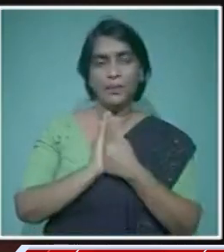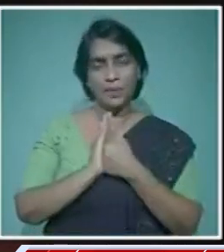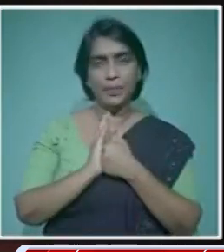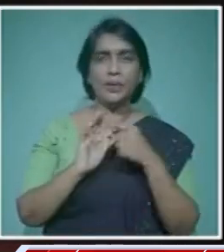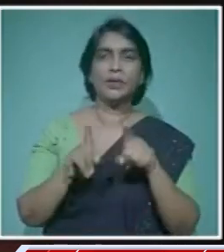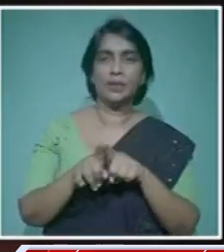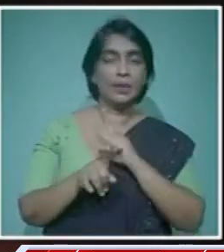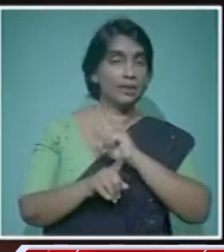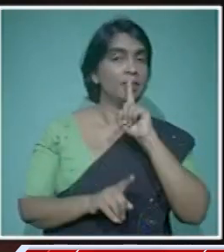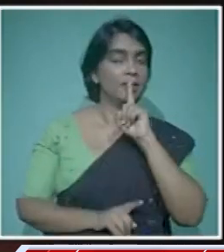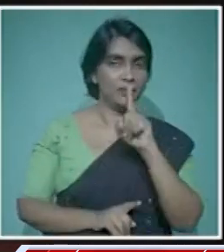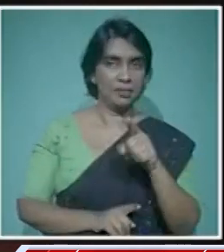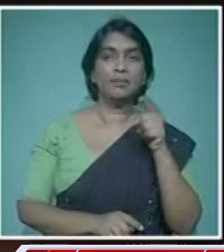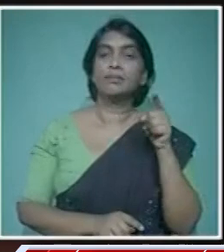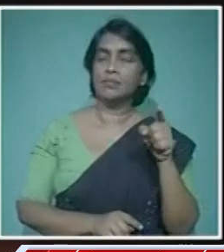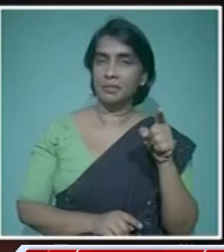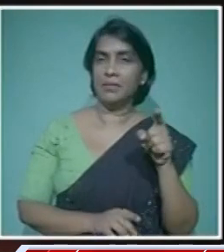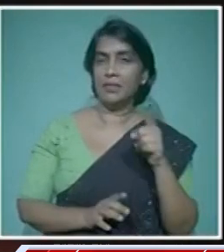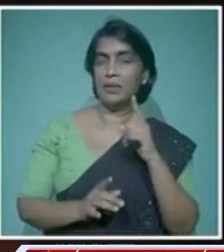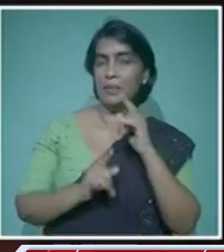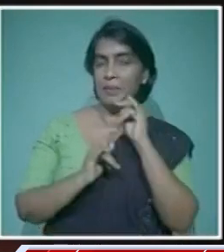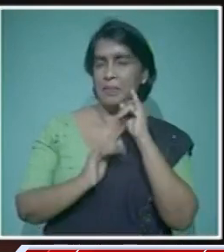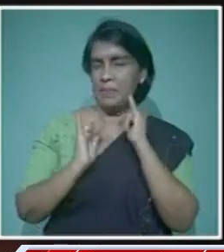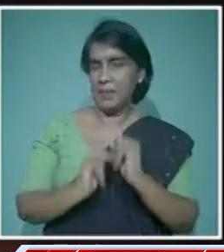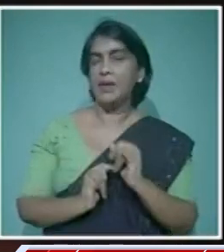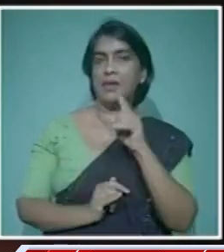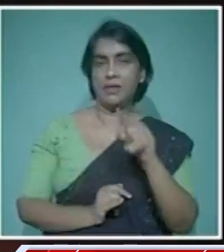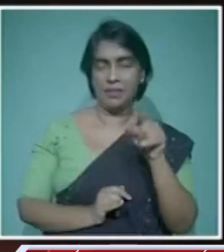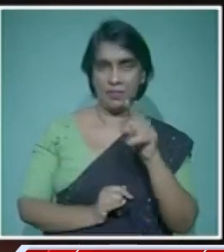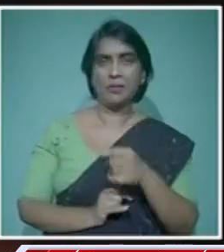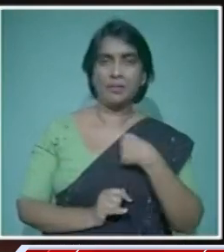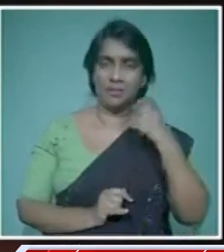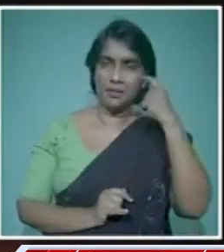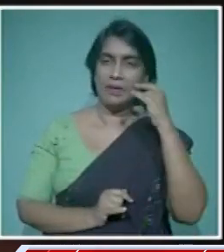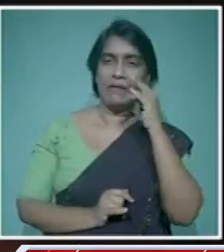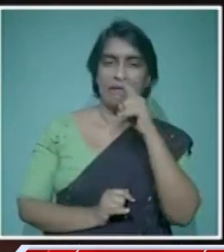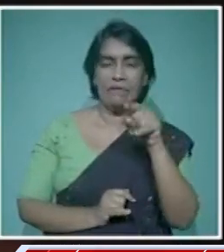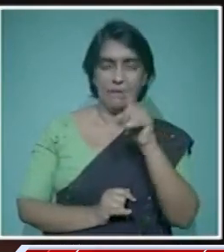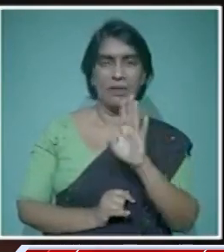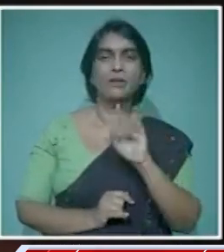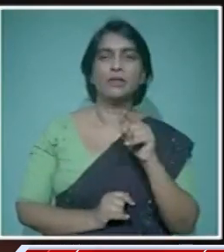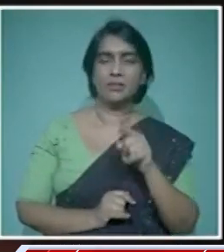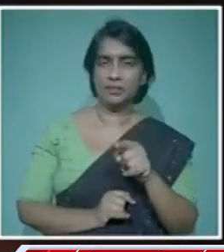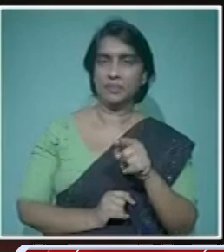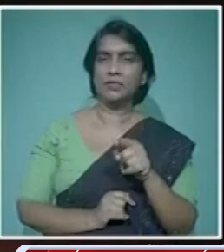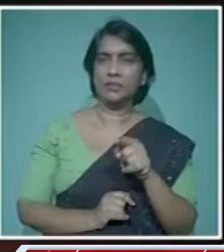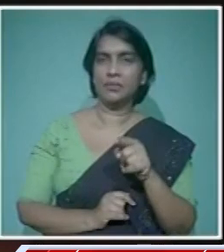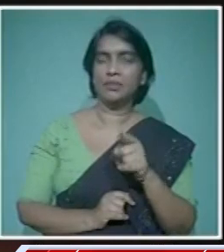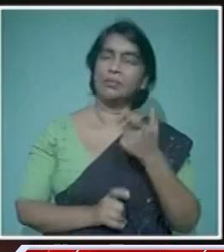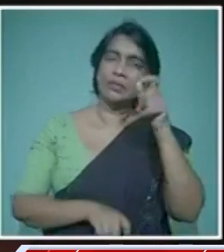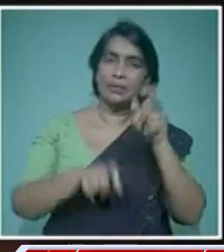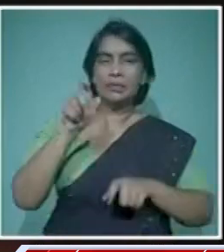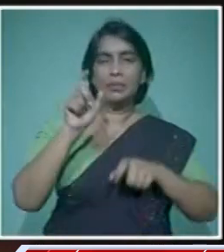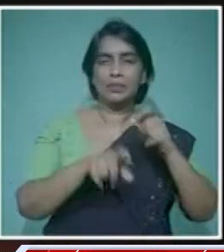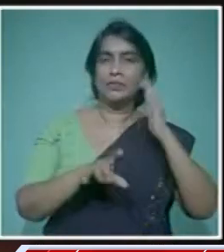එතුමා ඒ කරපු ප්‍රකාශයේ බරපතල වරදක් තියෙනවා මම හිතන්නේ මේ වරද මුල් කරගෙන එක් එක් අය එක